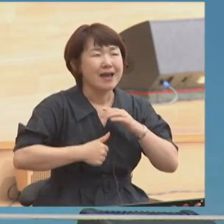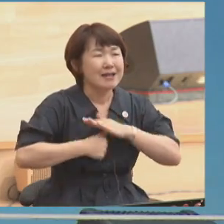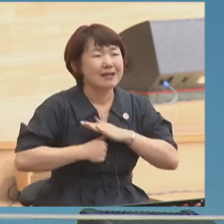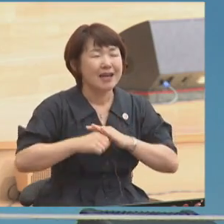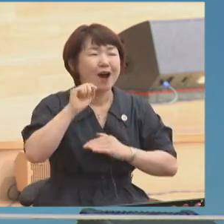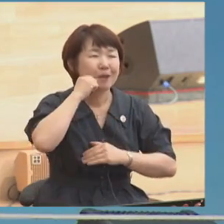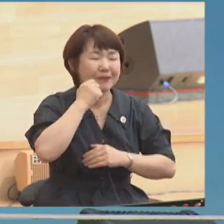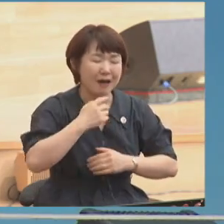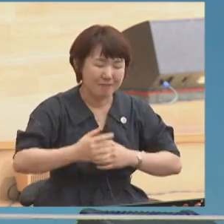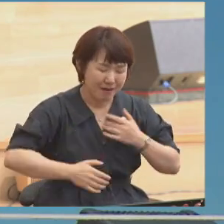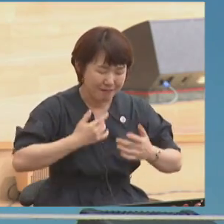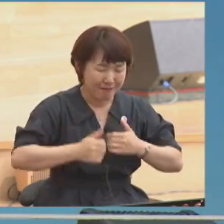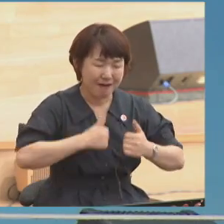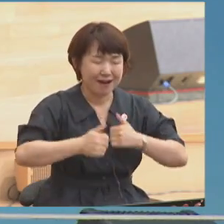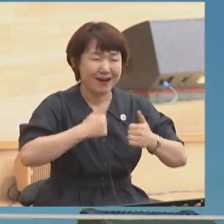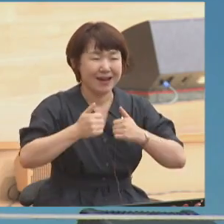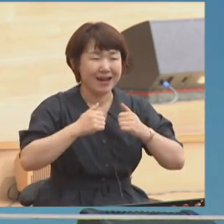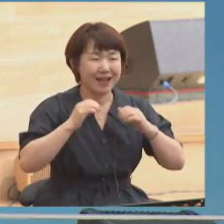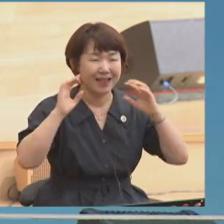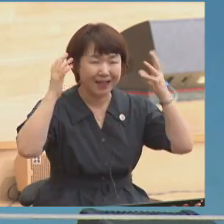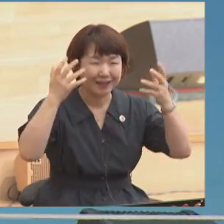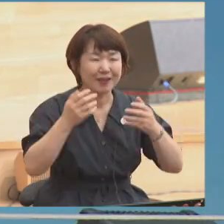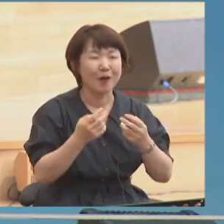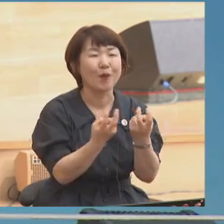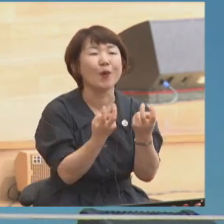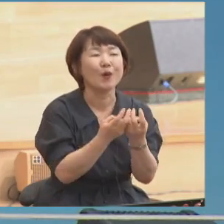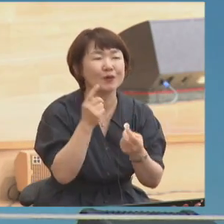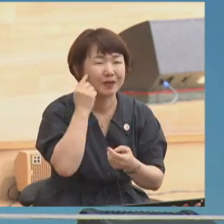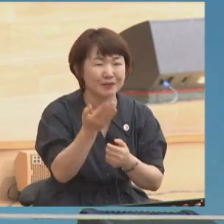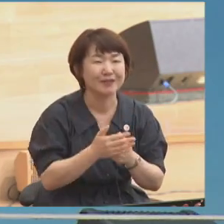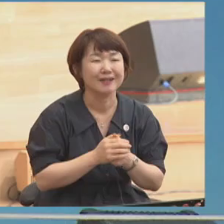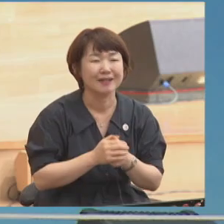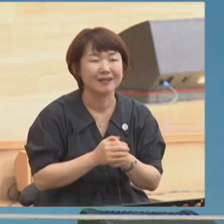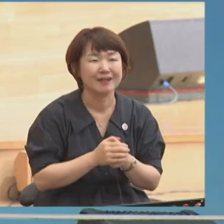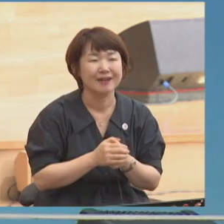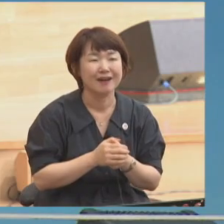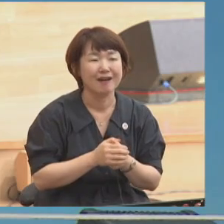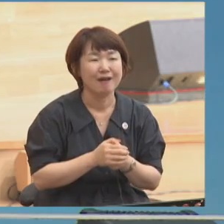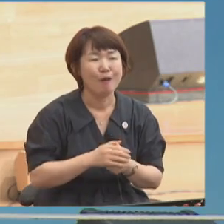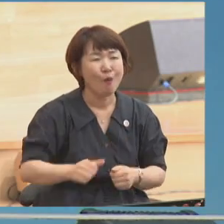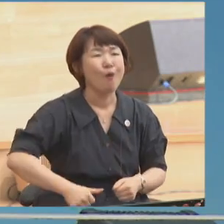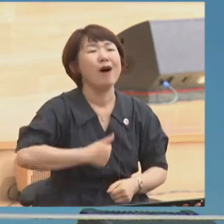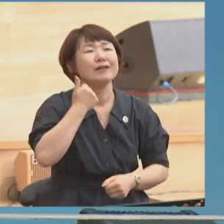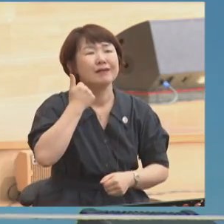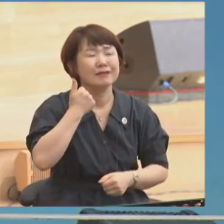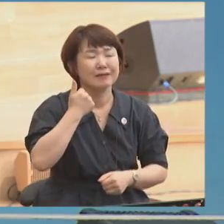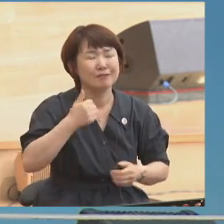천분을 한다 속에서. 막 어떻게 해야 돼요? 화를 내야 되지.